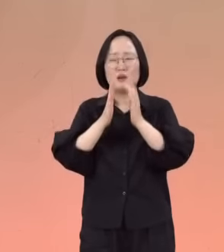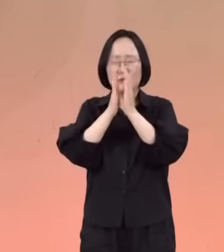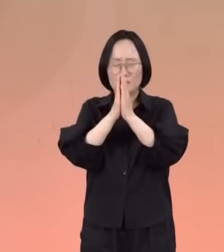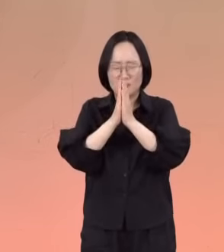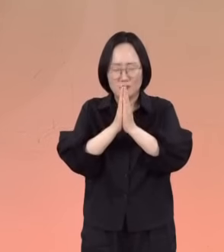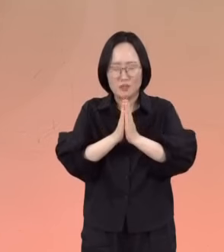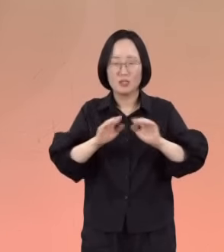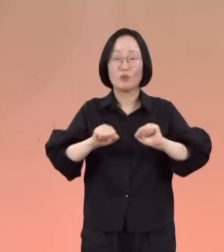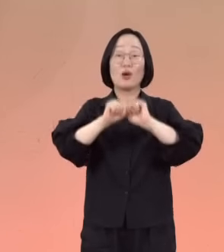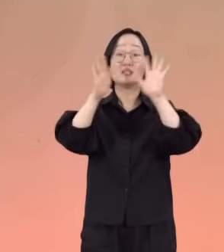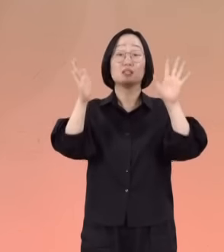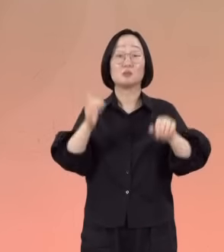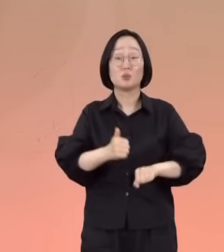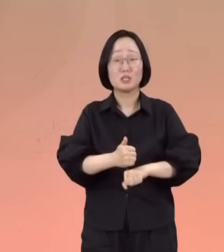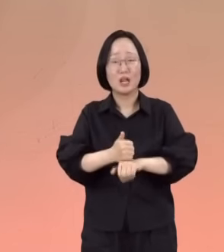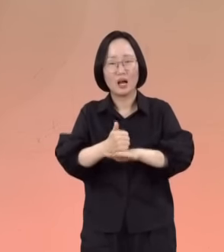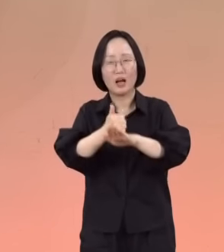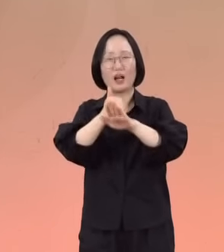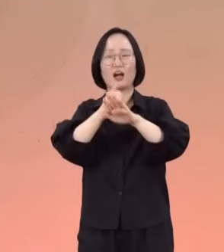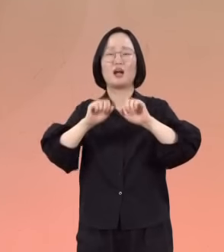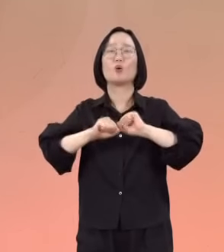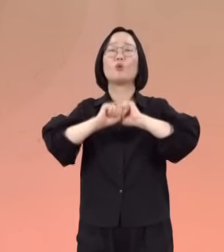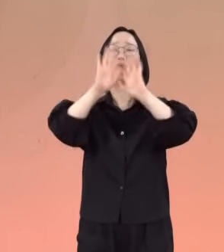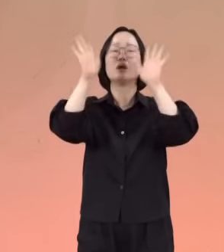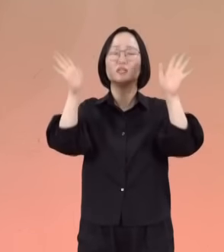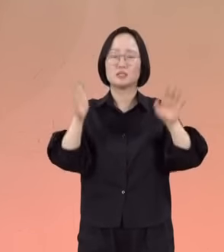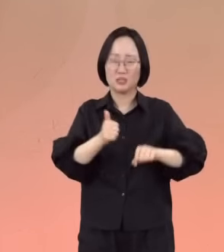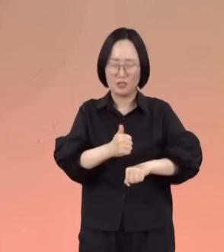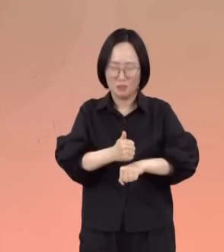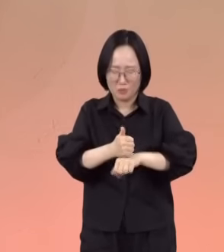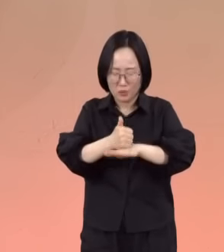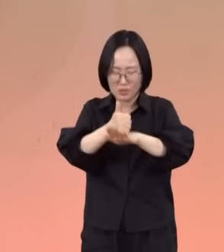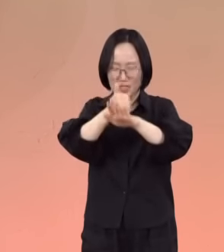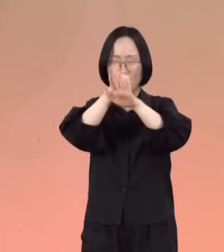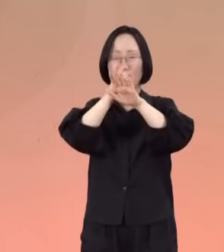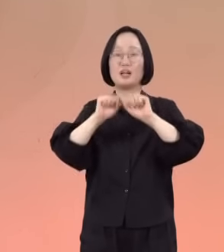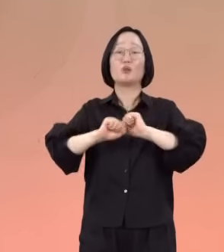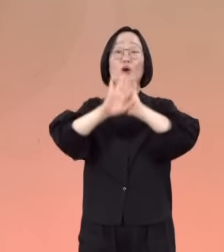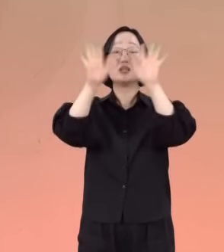관세음 보살 관세음보살 관세음보살